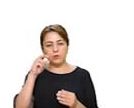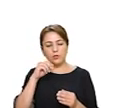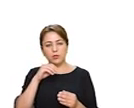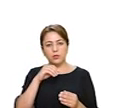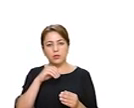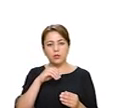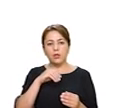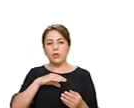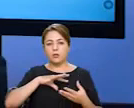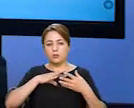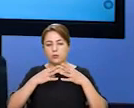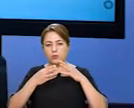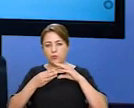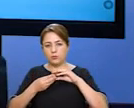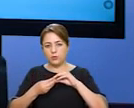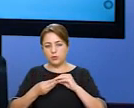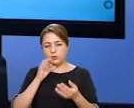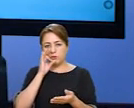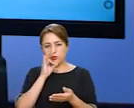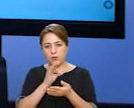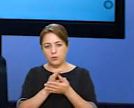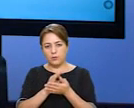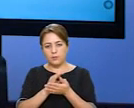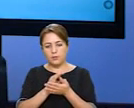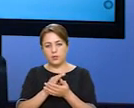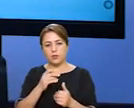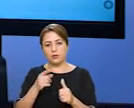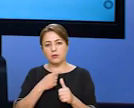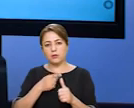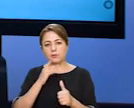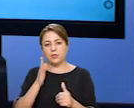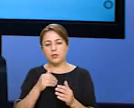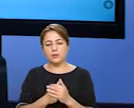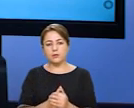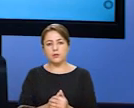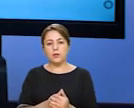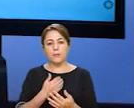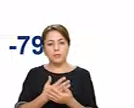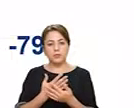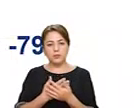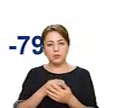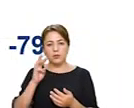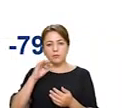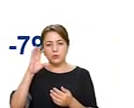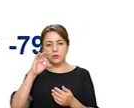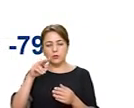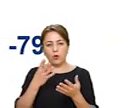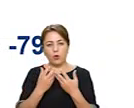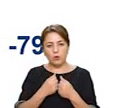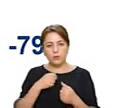chiqargan natijasiga sonli ifodaning qiymati deb atalar ekan. Mana masalan, misolimizni